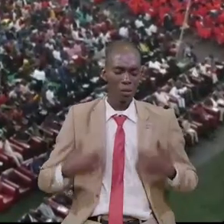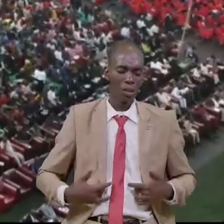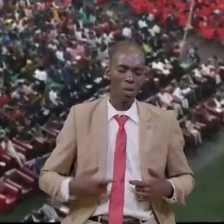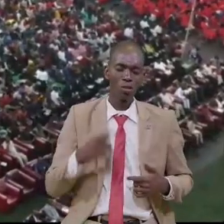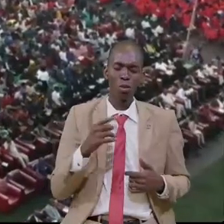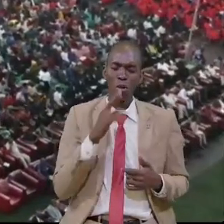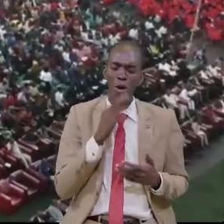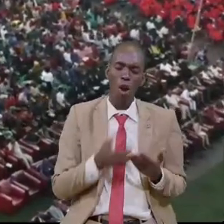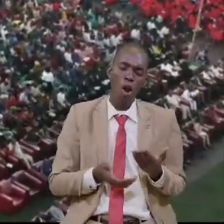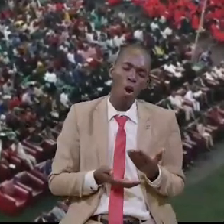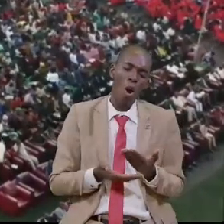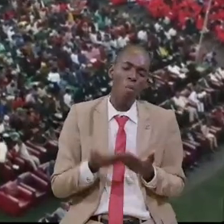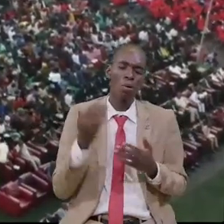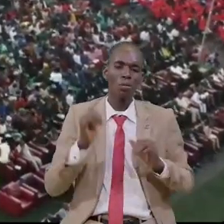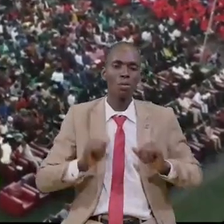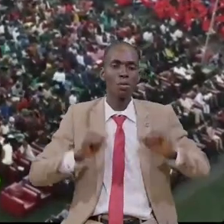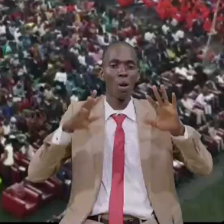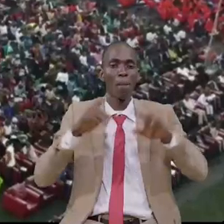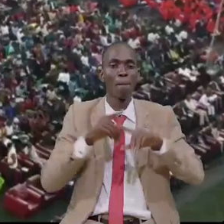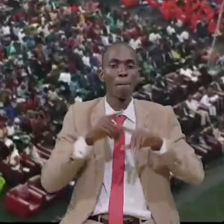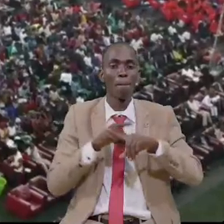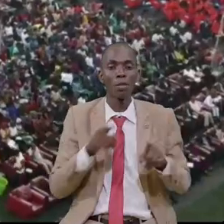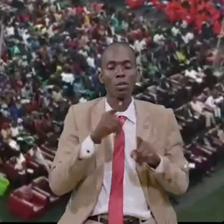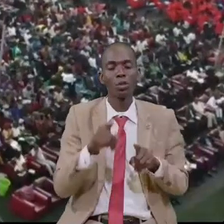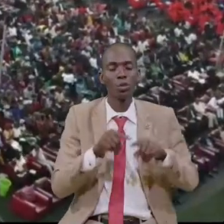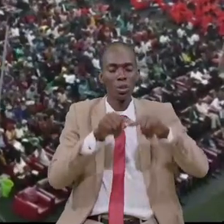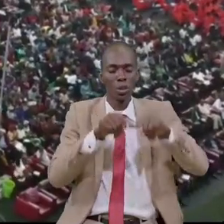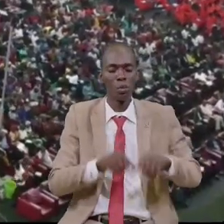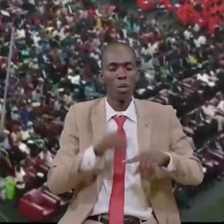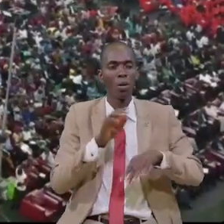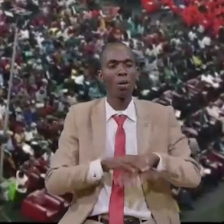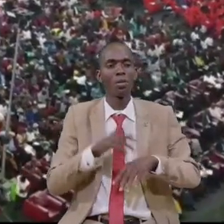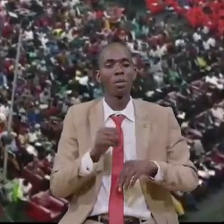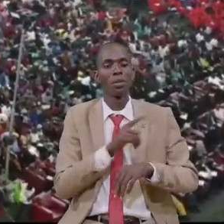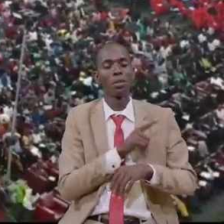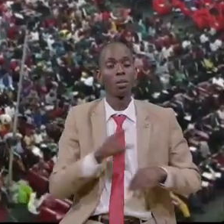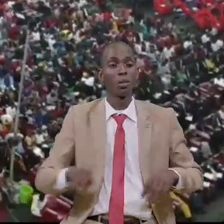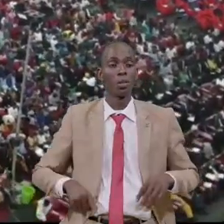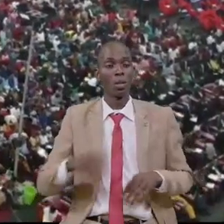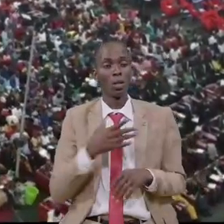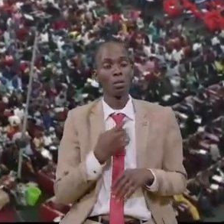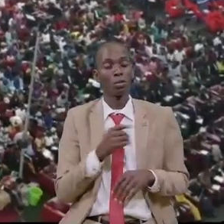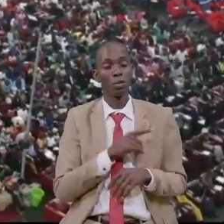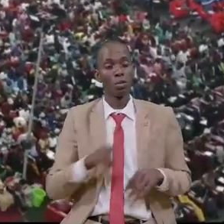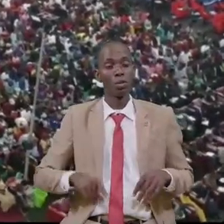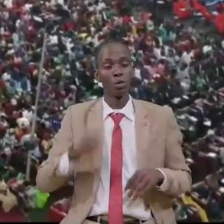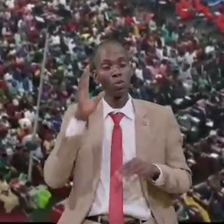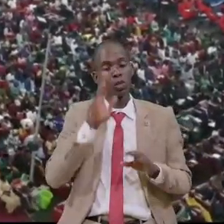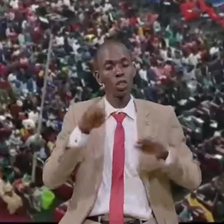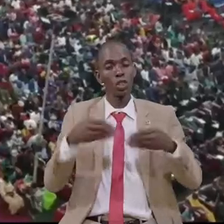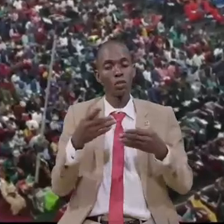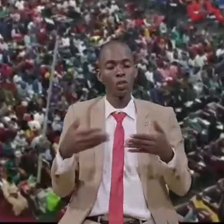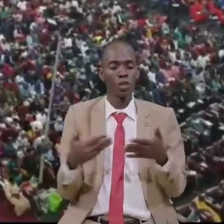Mais tu te confies en l'Éternel. Et le Seigneur va renouveler ta